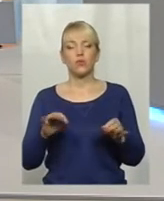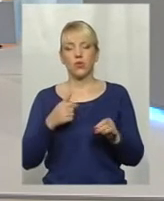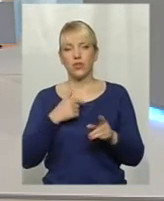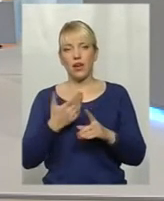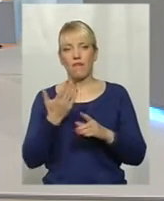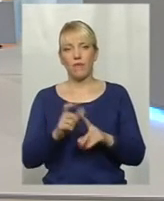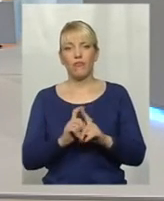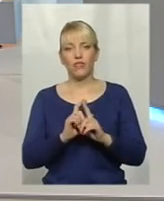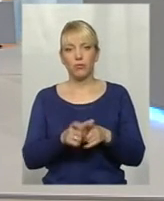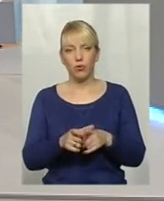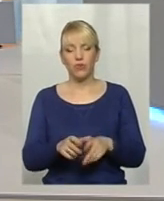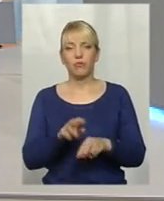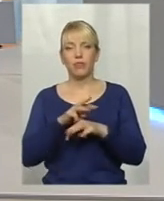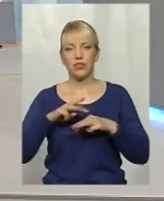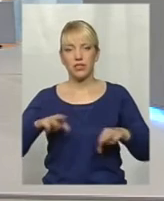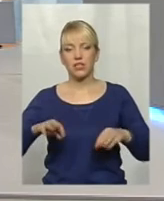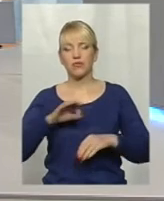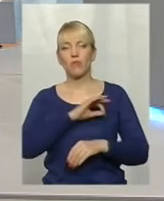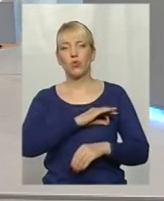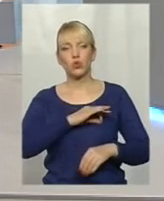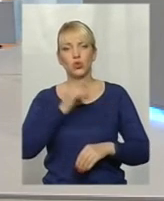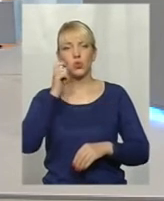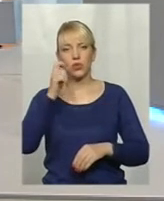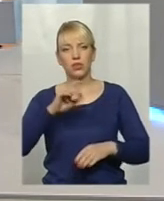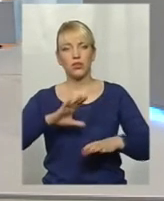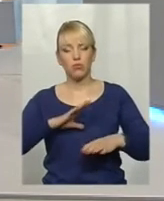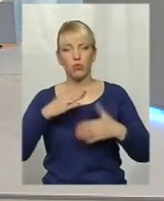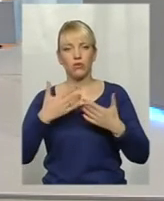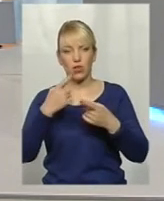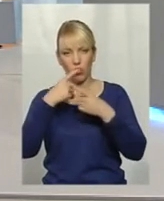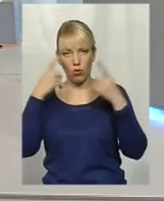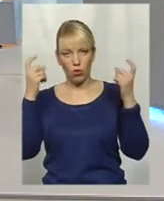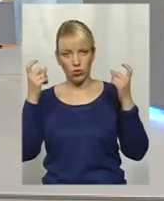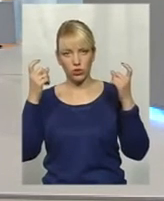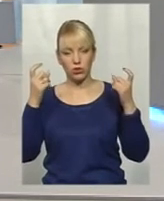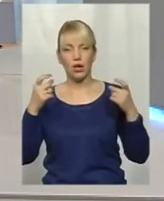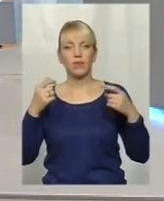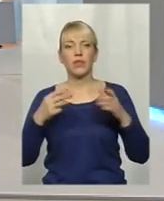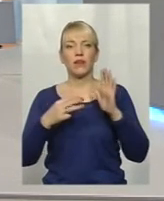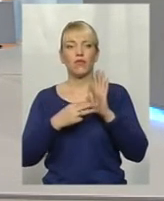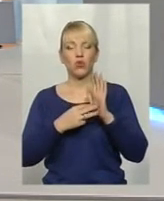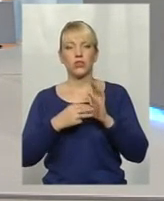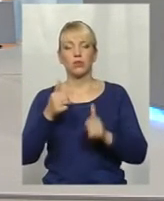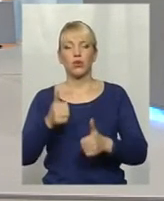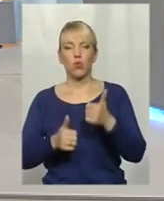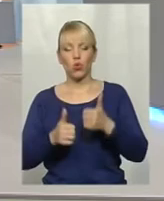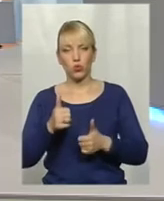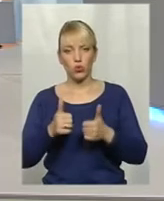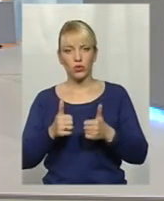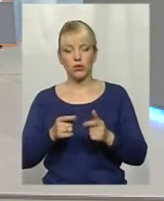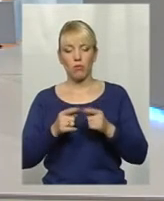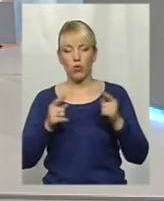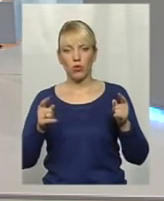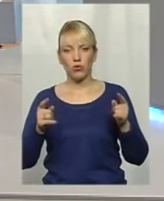запитання. Дійсно, Міністерством юстиції України було вже оголошено восьмий конкурс